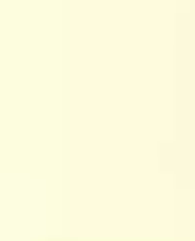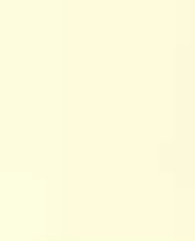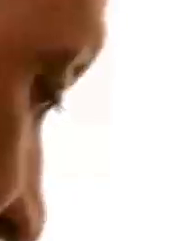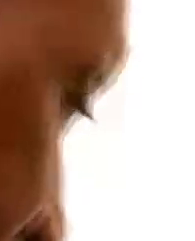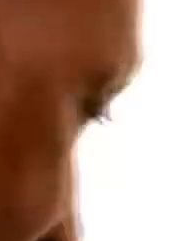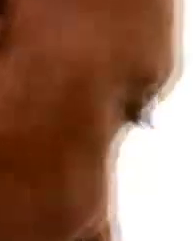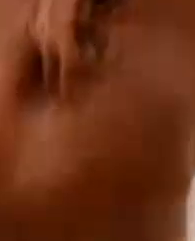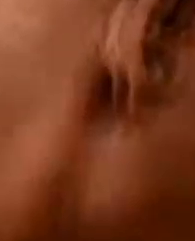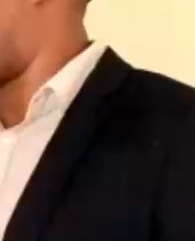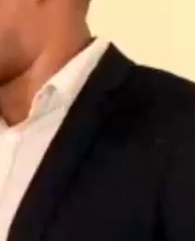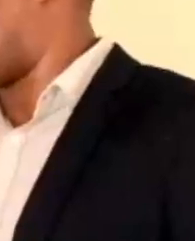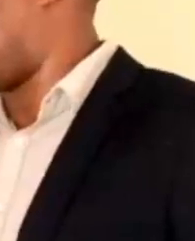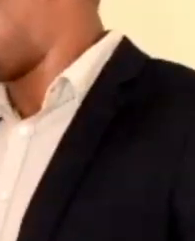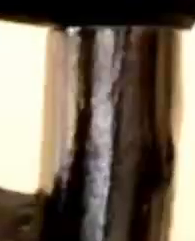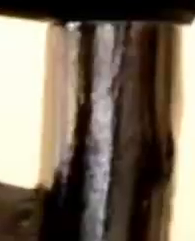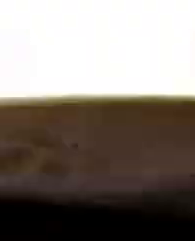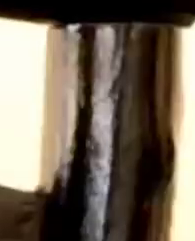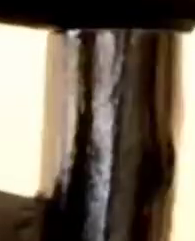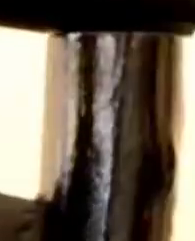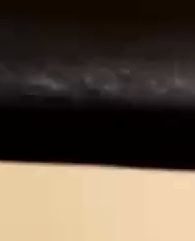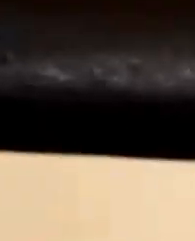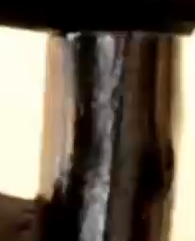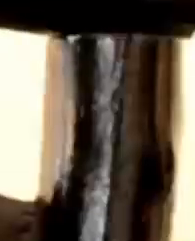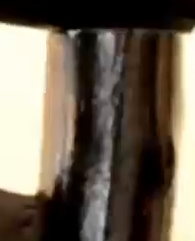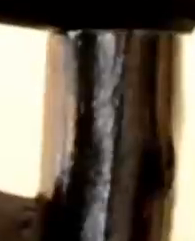kinyobwa ni uyu mugabo yakivugira ijambo.